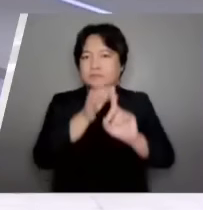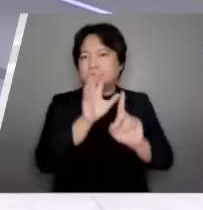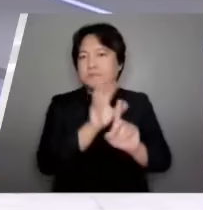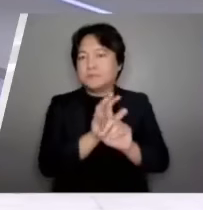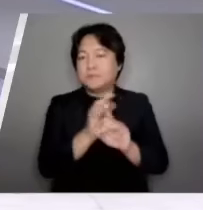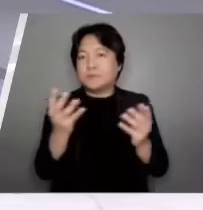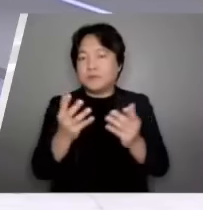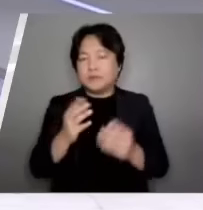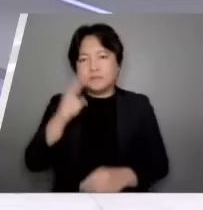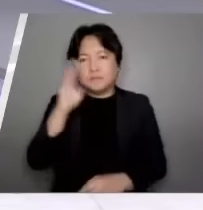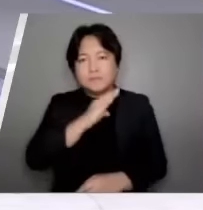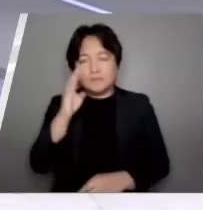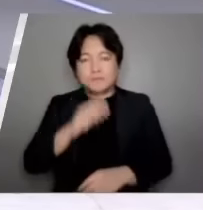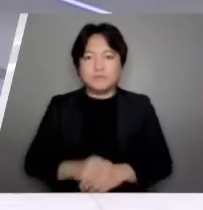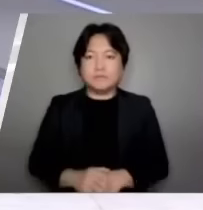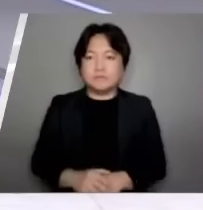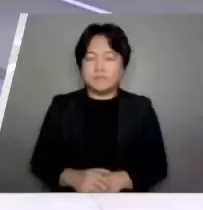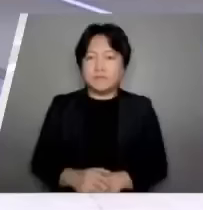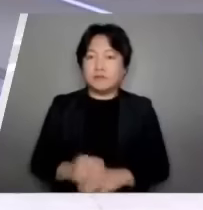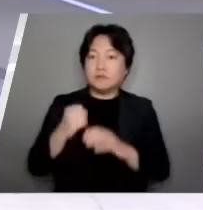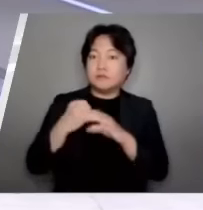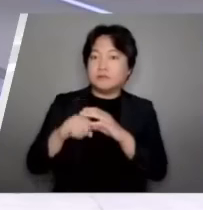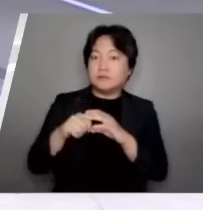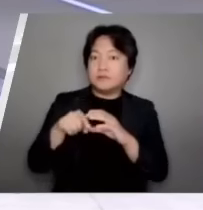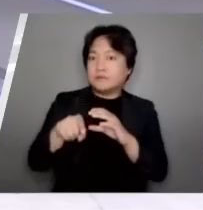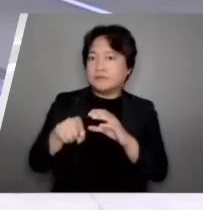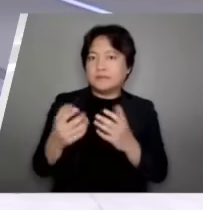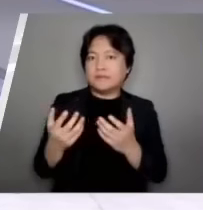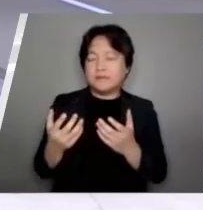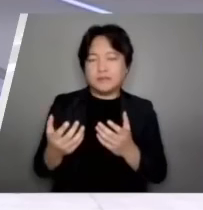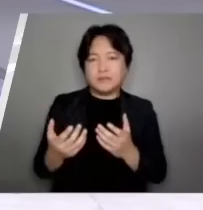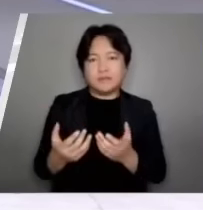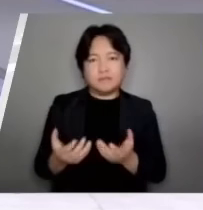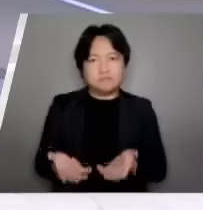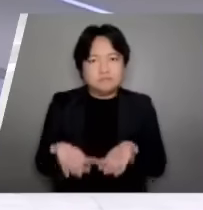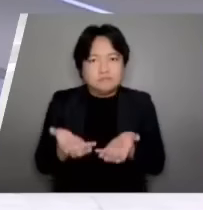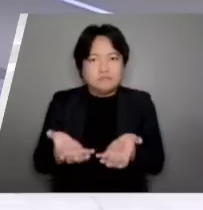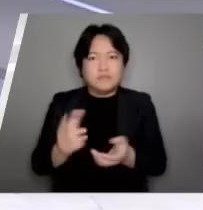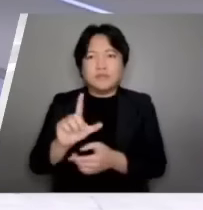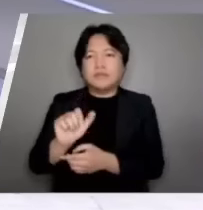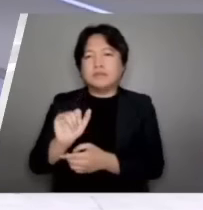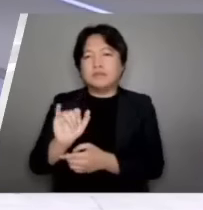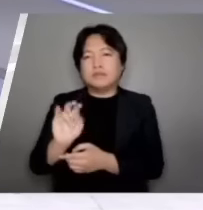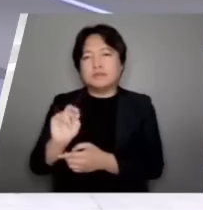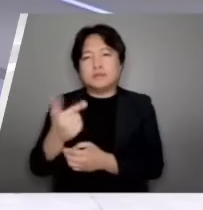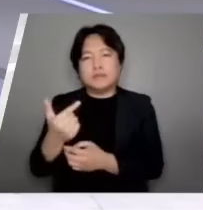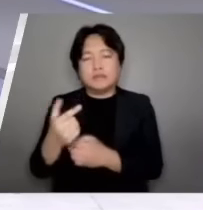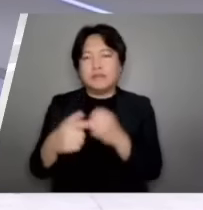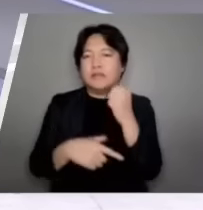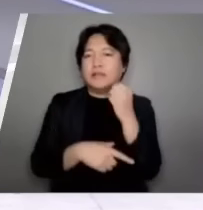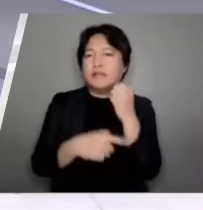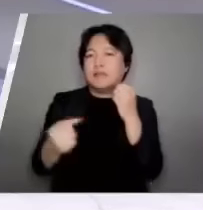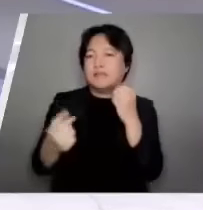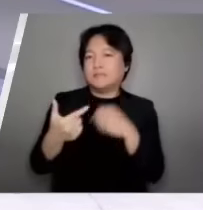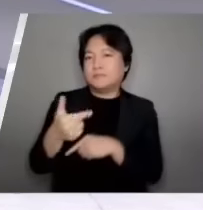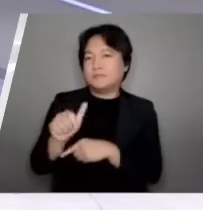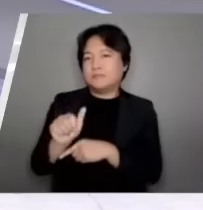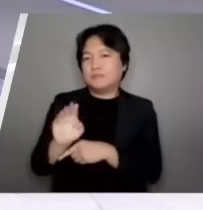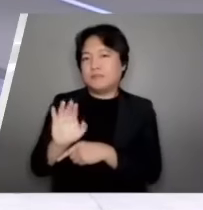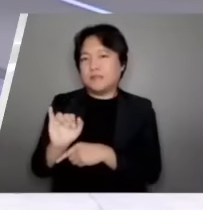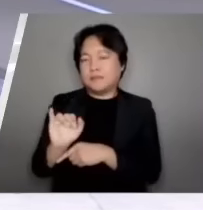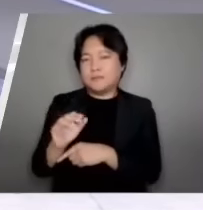Camarines Sur, tampok dyan ang main ingredient ng laing na gabi leaves o Katnga. Saksi si Jessica Kalinog